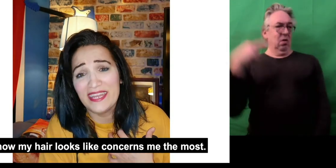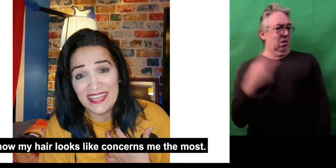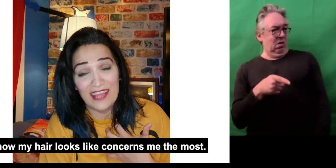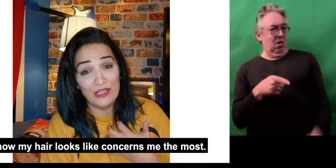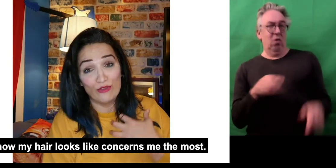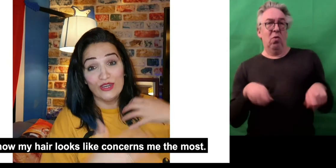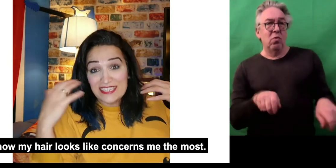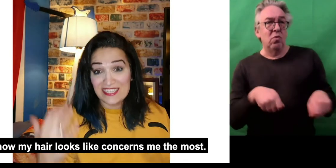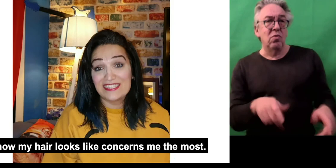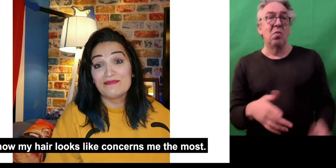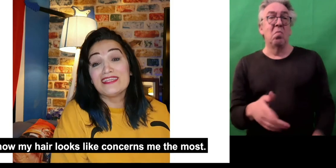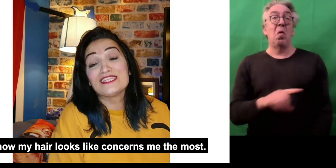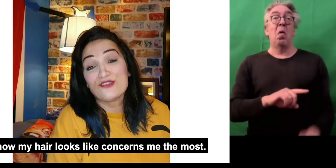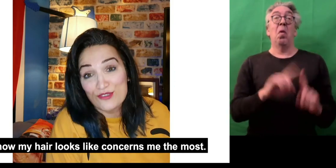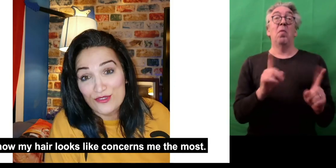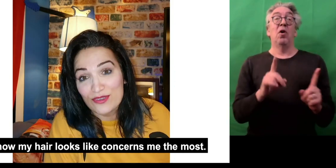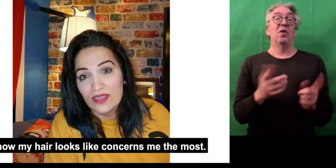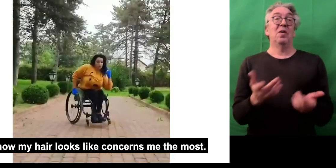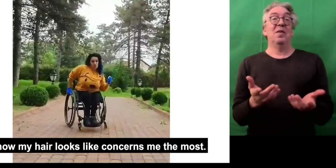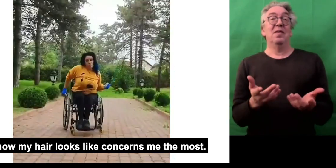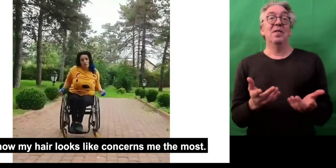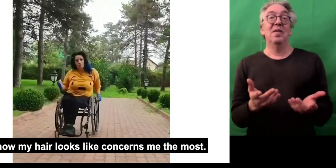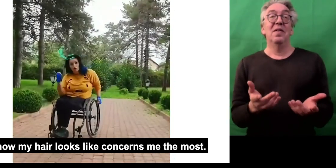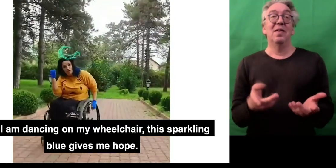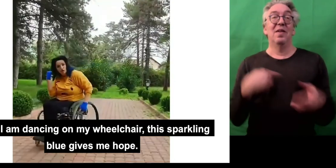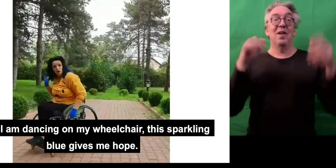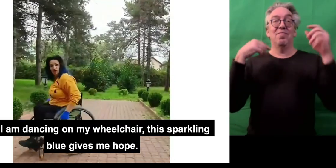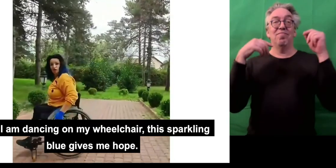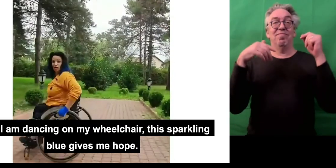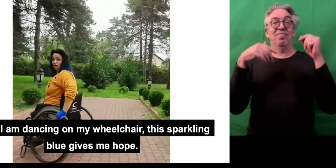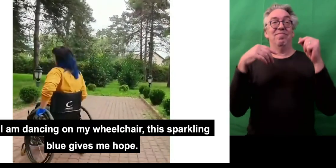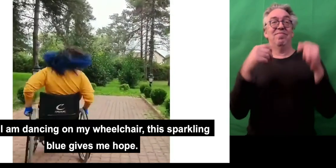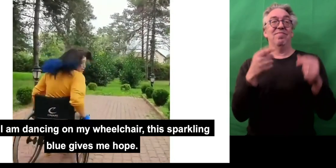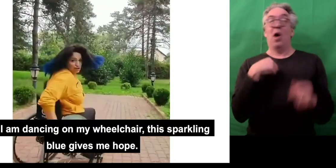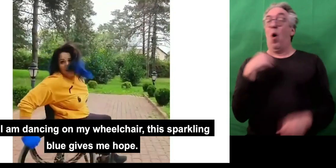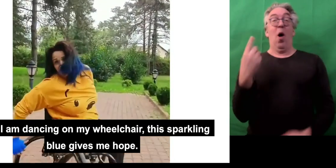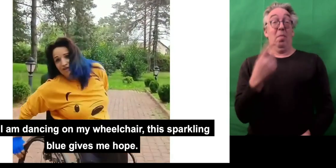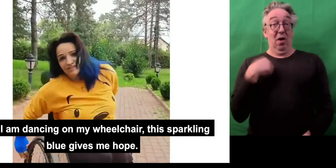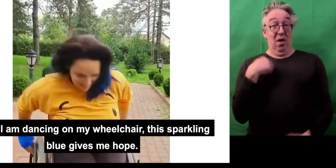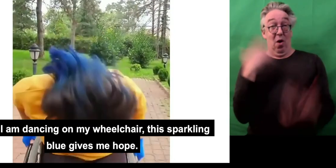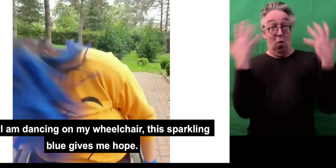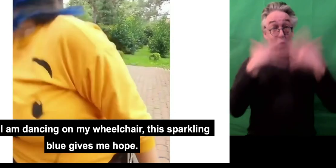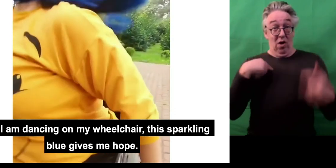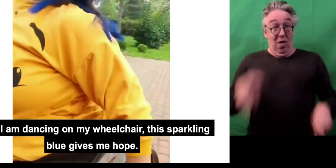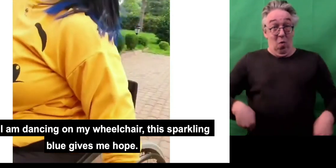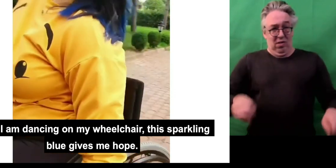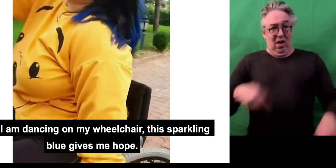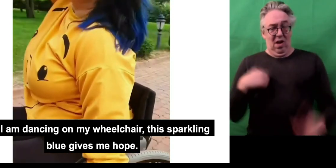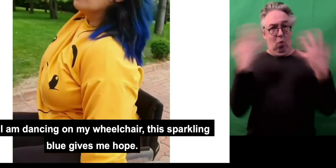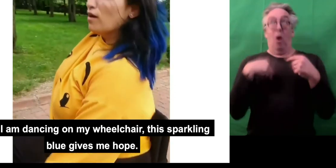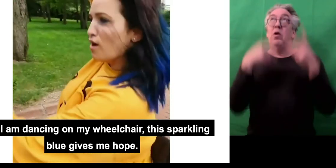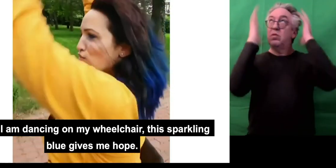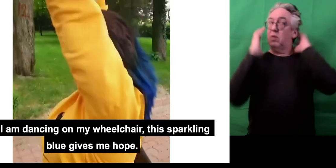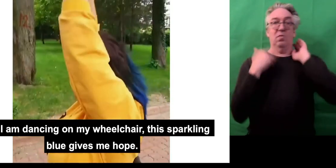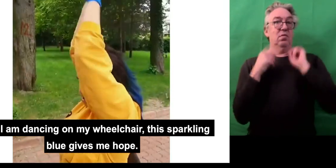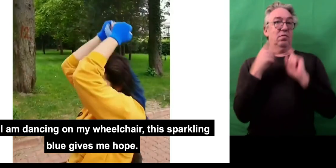çok beni ilgilendiriyordu saçlarımın nasıl gözüktüğü. Tekerlekli sandalyemle dans ederken o ışıl ışıl parlayan mavilik